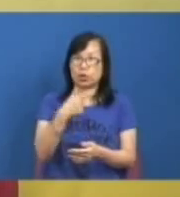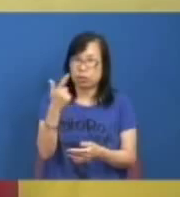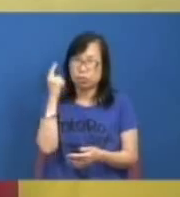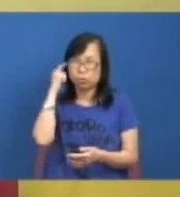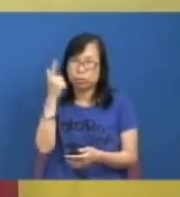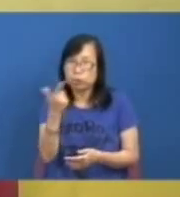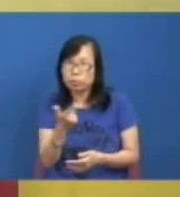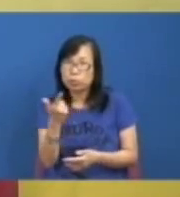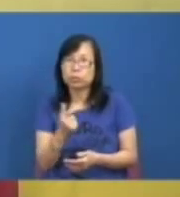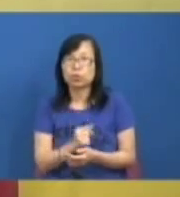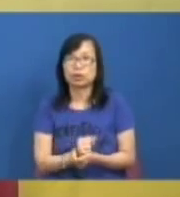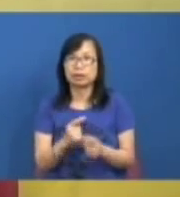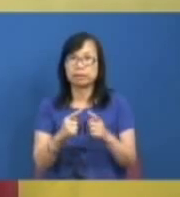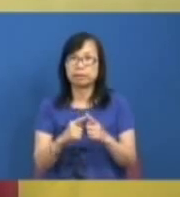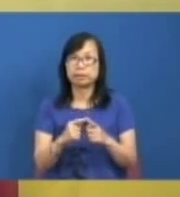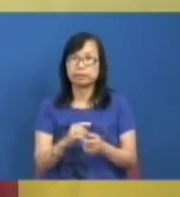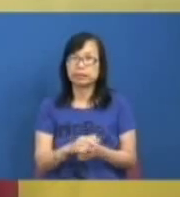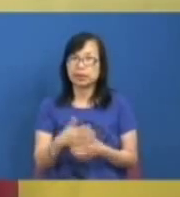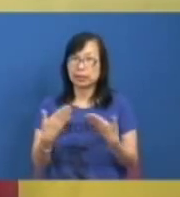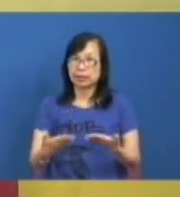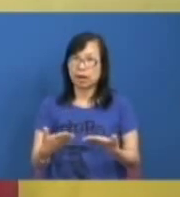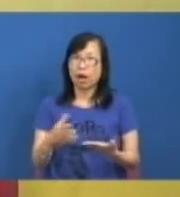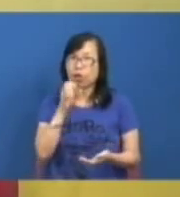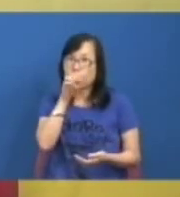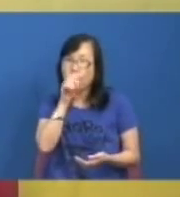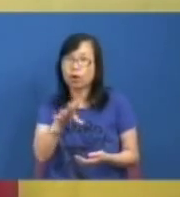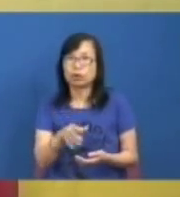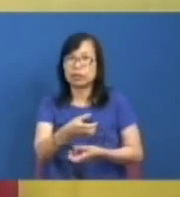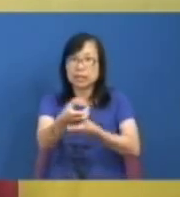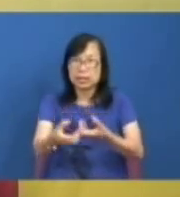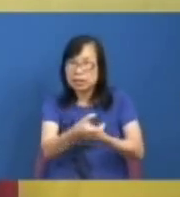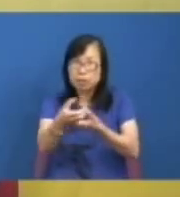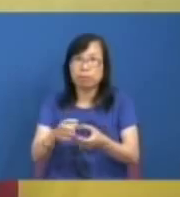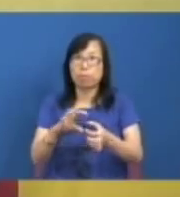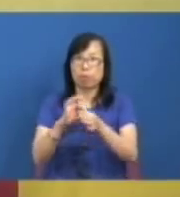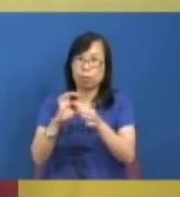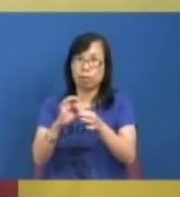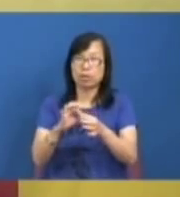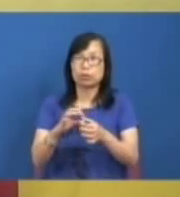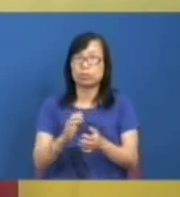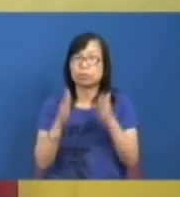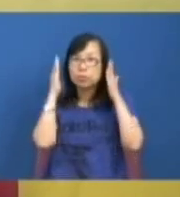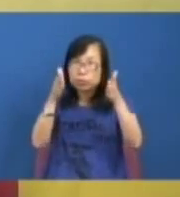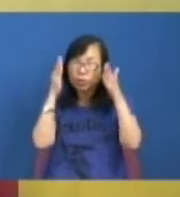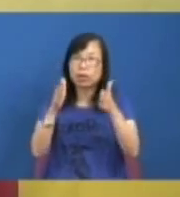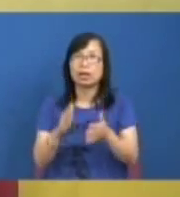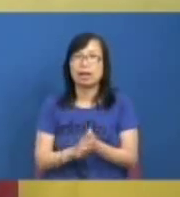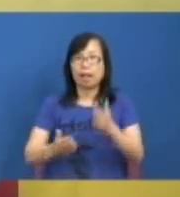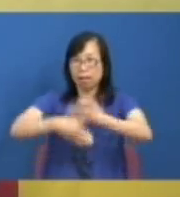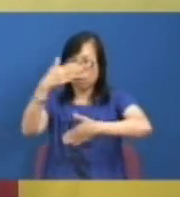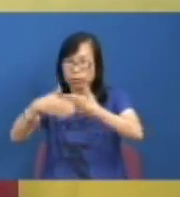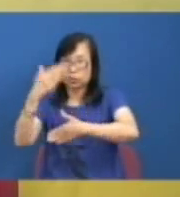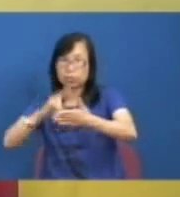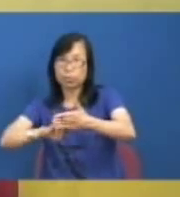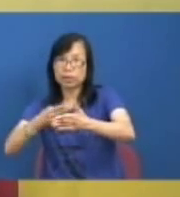訊息。那今天我們下一 part 呢就講我們一些消防的關注的問題啦。那其實樓宇維修呢其